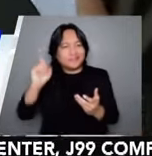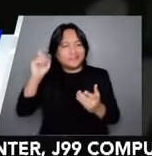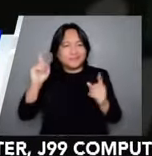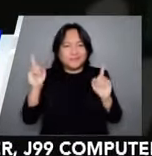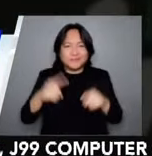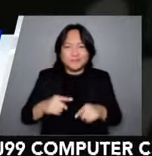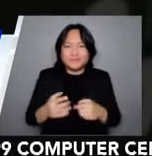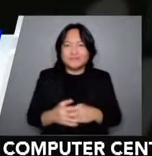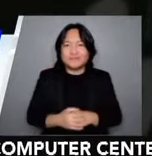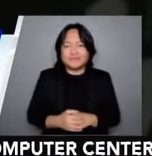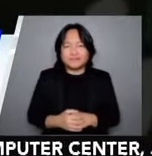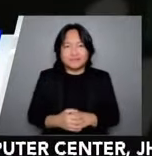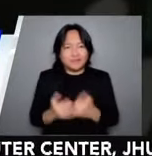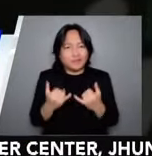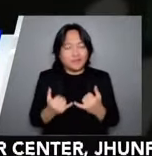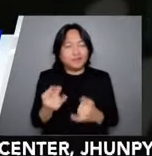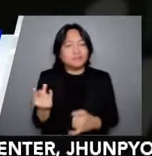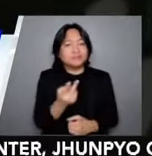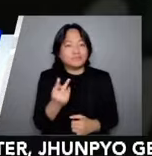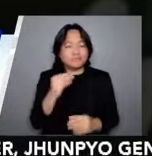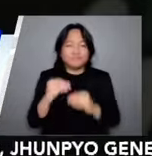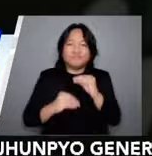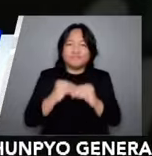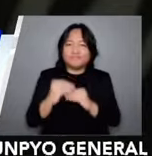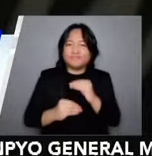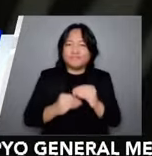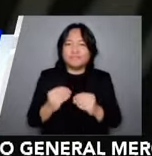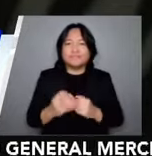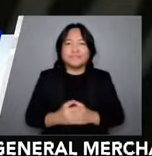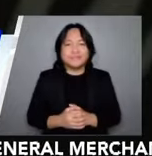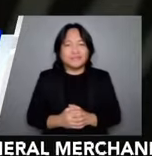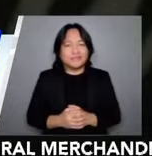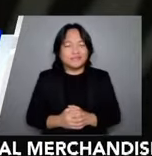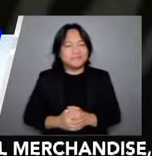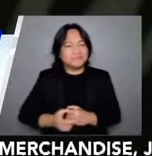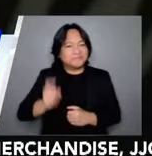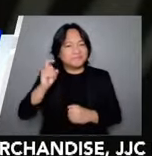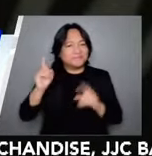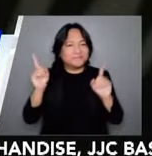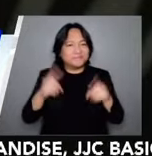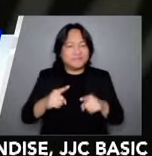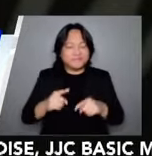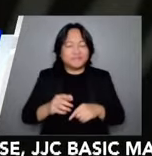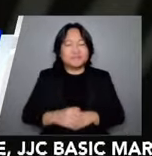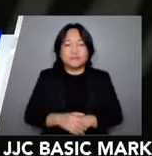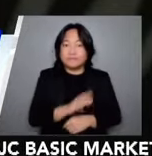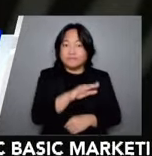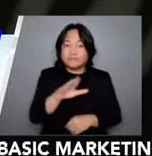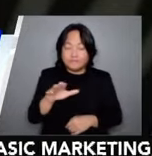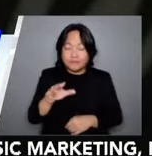na yung bonding namin, kiss na. Eto yung bonding natin, kiss na agad. Para sa mga viewers, trabaho lang po.